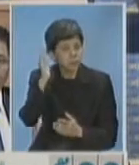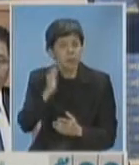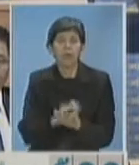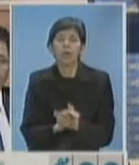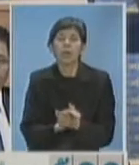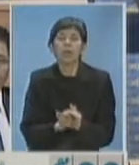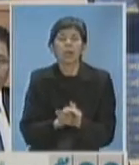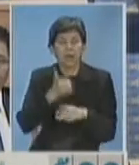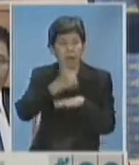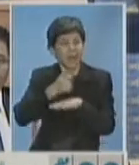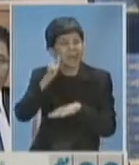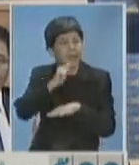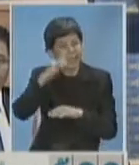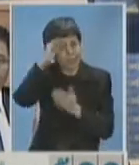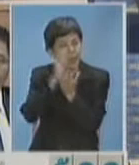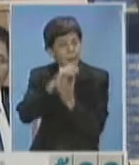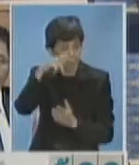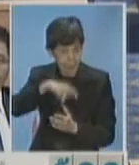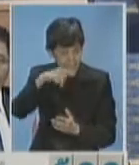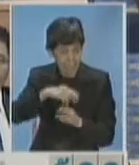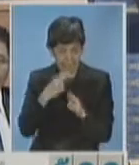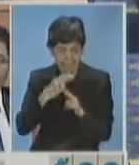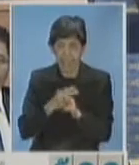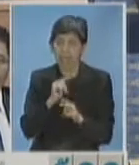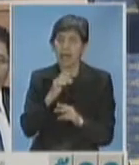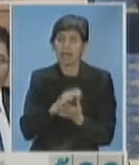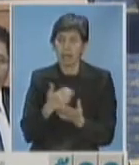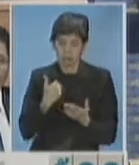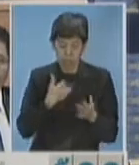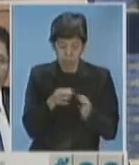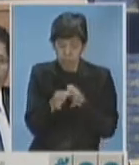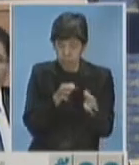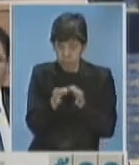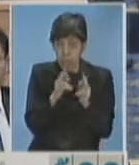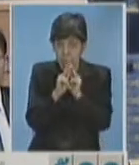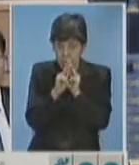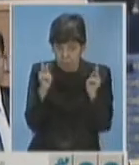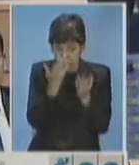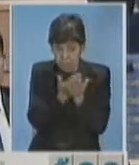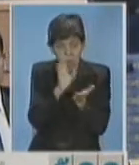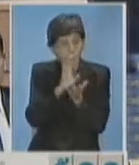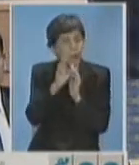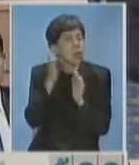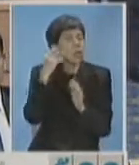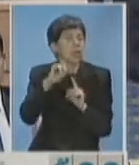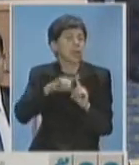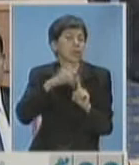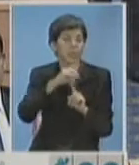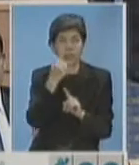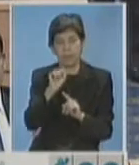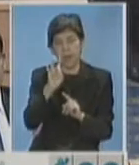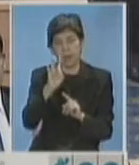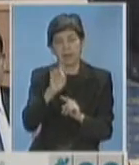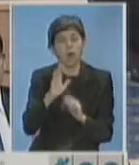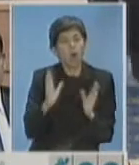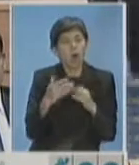ของท่านอธิบดีกรมสอบสวนคดีพิเศษท่านทาริศเพ่งดิษฐ์ได้ชี้แจงต่อกรรมาธิการงบประมาณเมื่อวันที่18กรกฎาคม